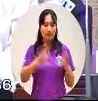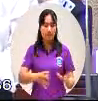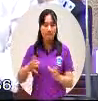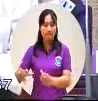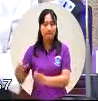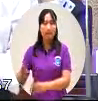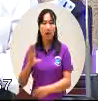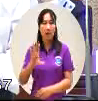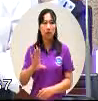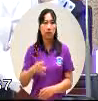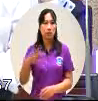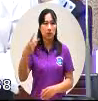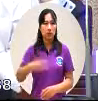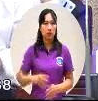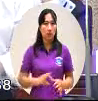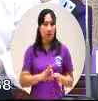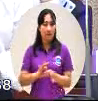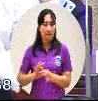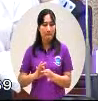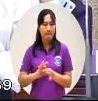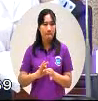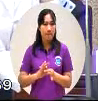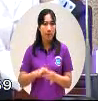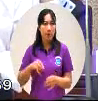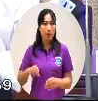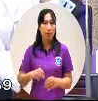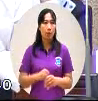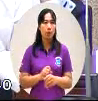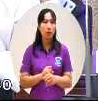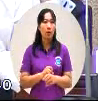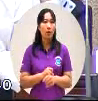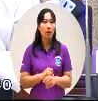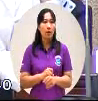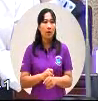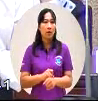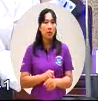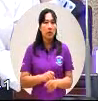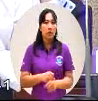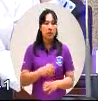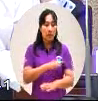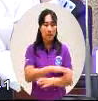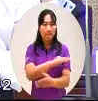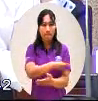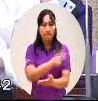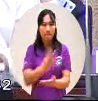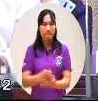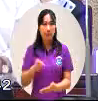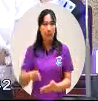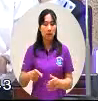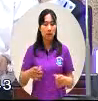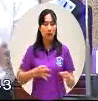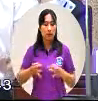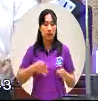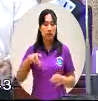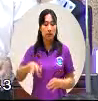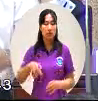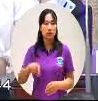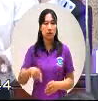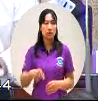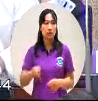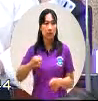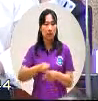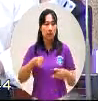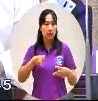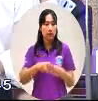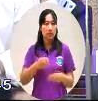结合我们的超商来做一个整体的行销。那么最重要的，我们加工食品方面，比如说我现在生产过剩，我